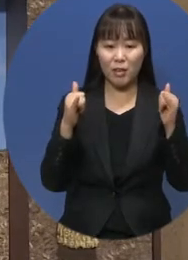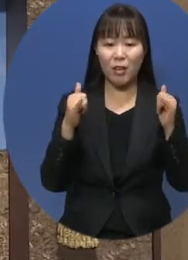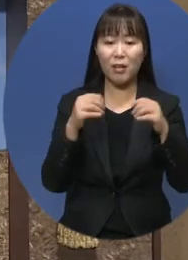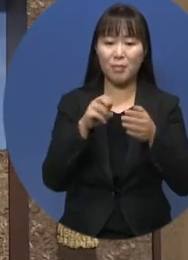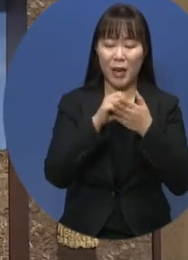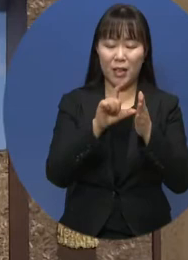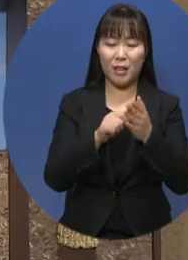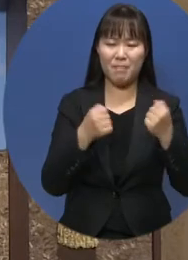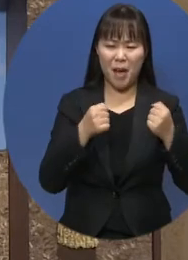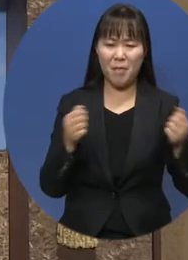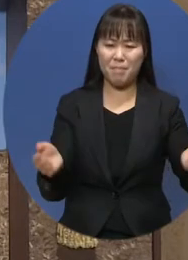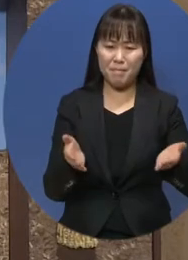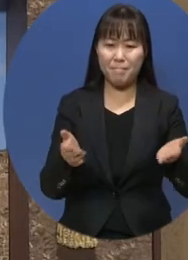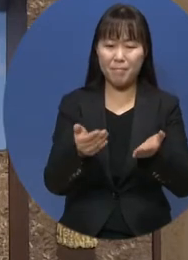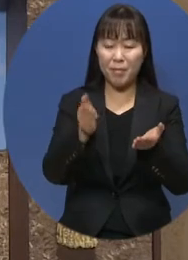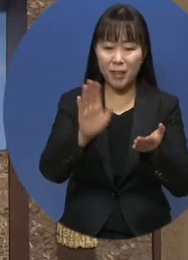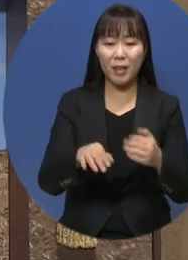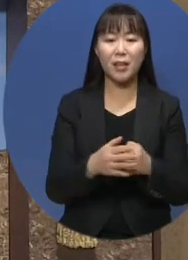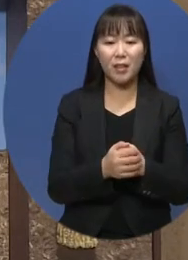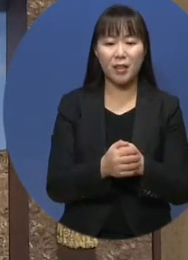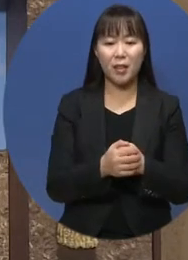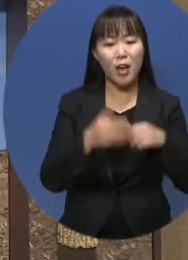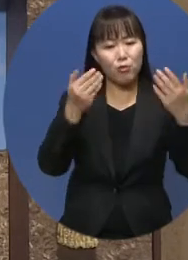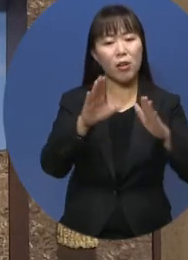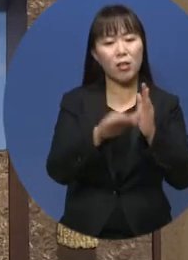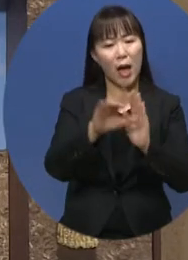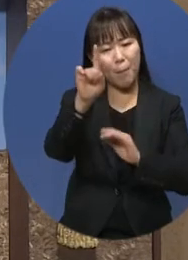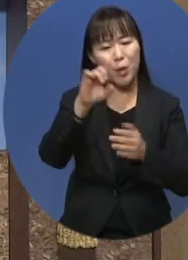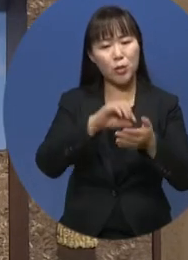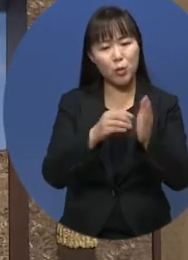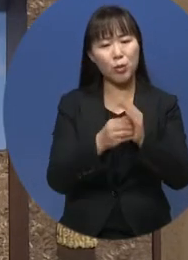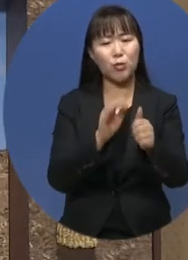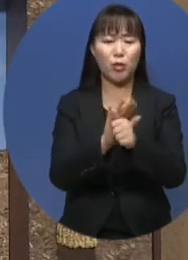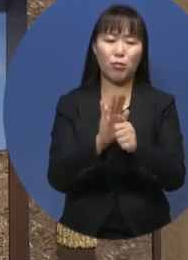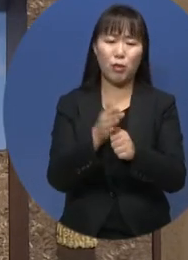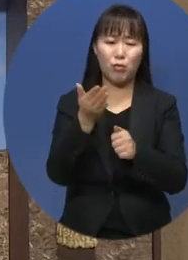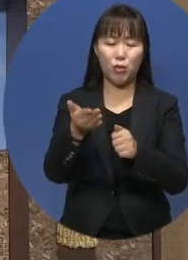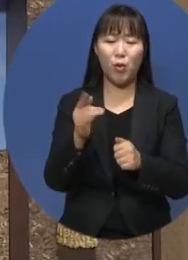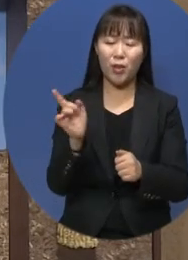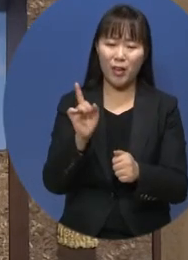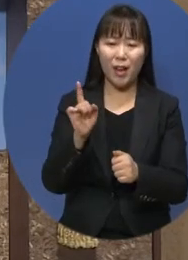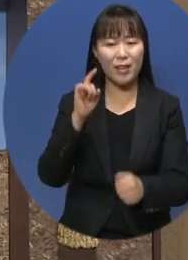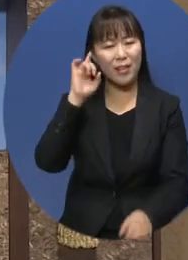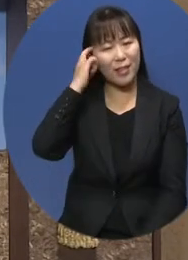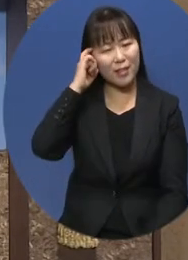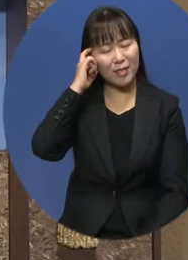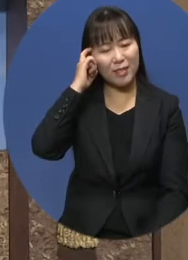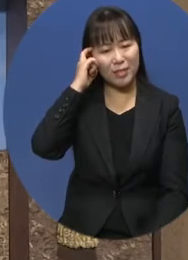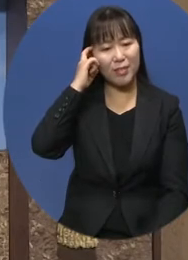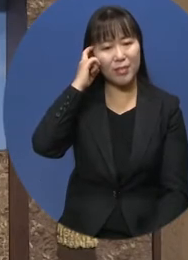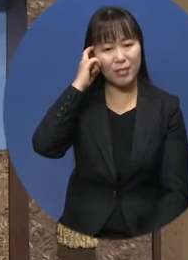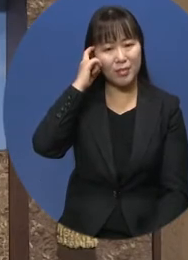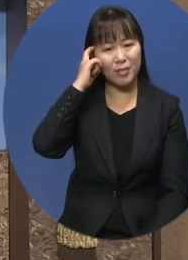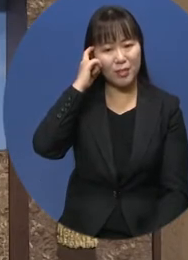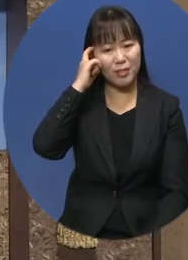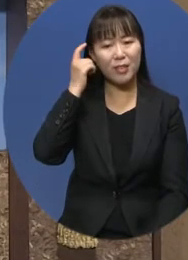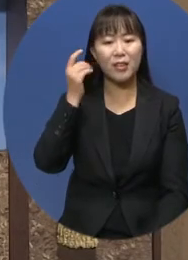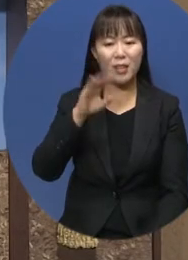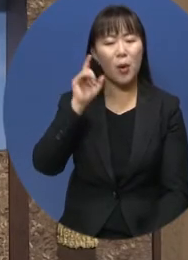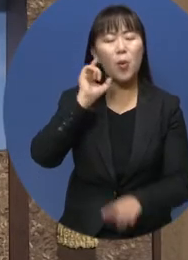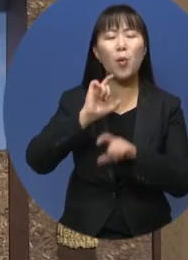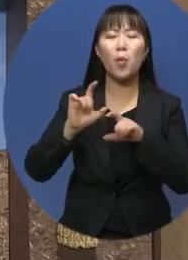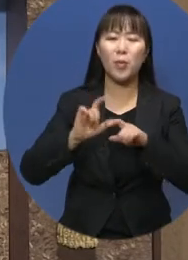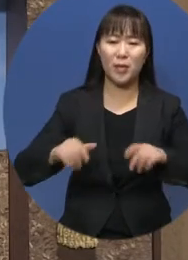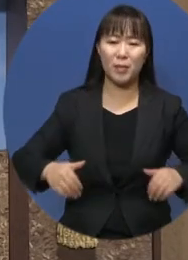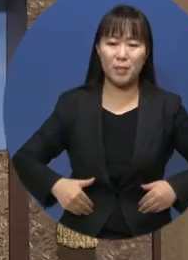사기를 북돋고 했는데 추가 나올 때 한 번 정도는 또 지원 해주는 게 어떨까 생각도 들어요 근데 이거는 좀 고민을